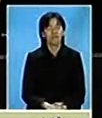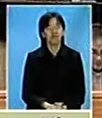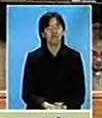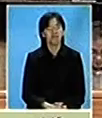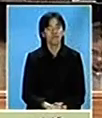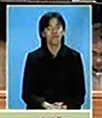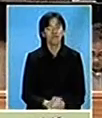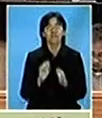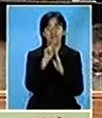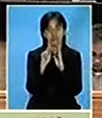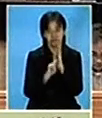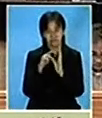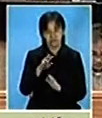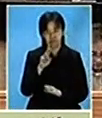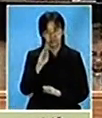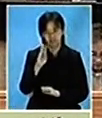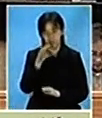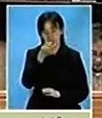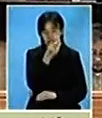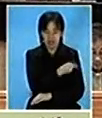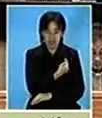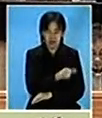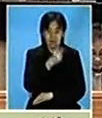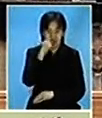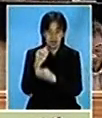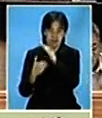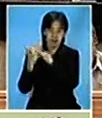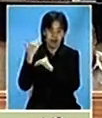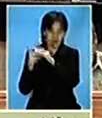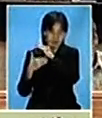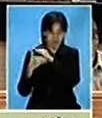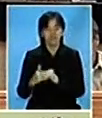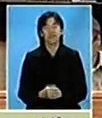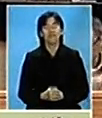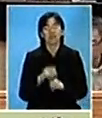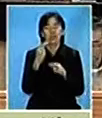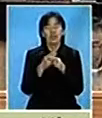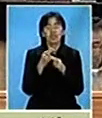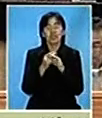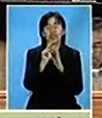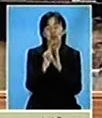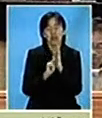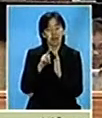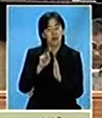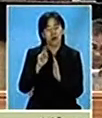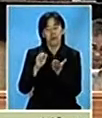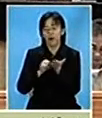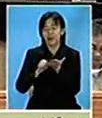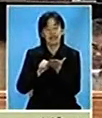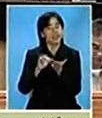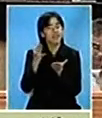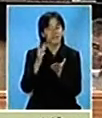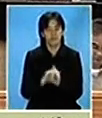ร่างพระราชบัญญัติวิชาชีพการแพทย์แผนไทยพ.ศ.ชื่อร่างพระราชบัญญัติไม่มีการแก้